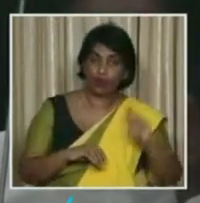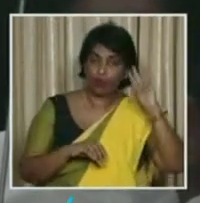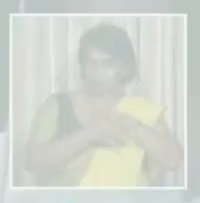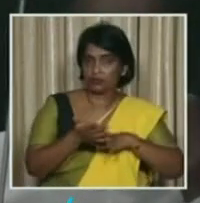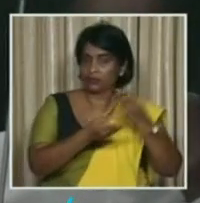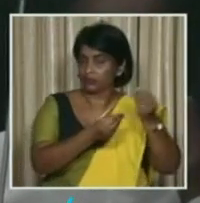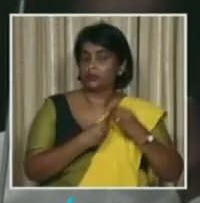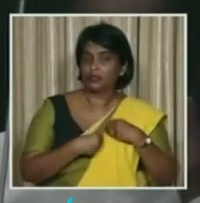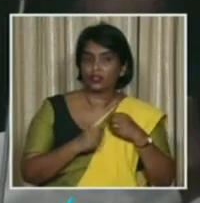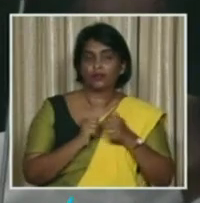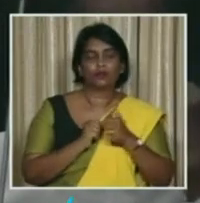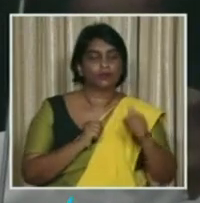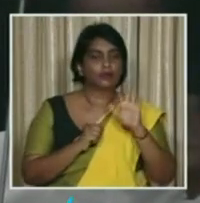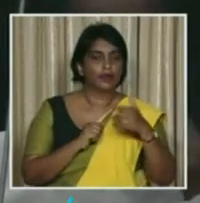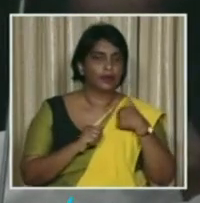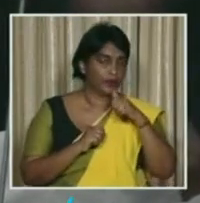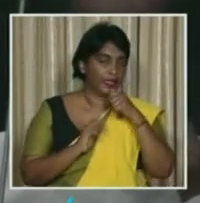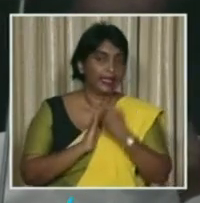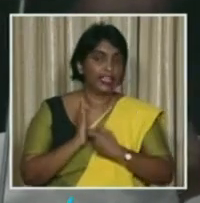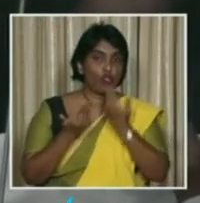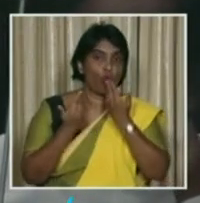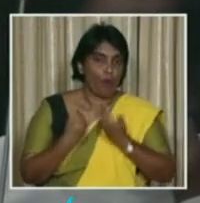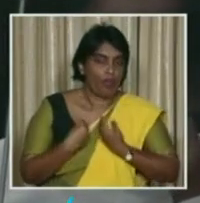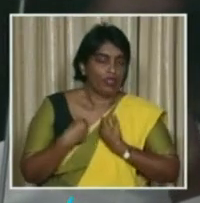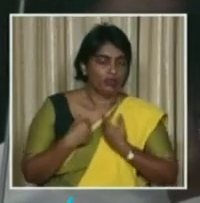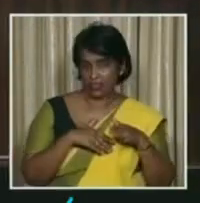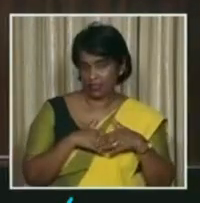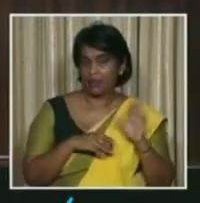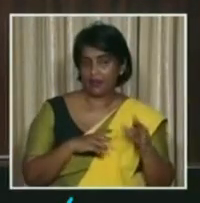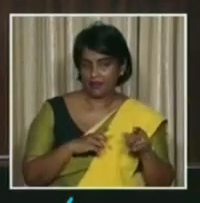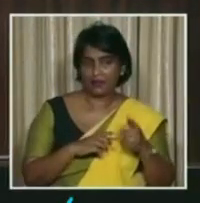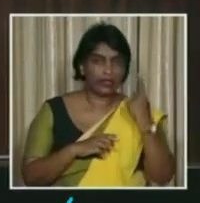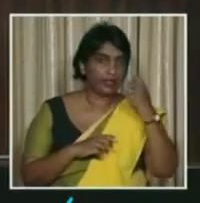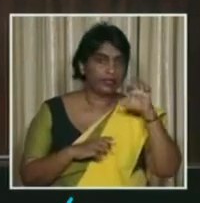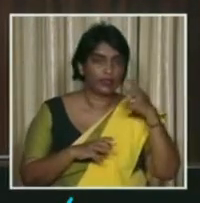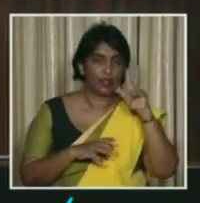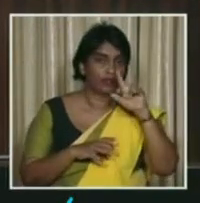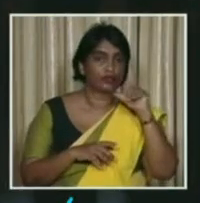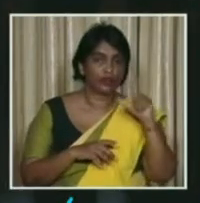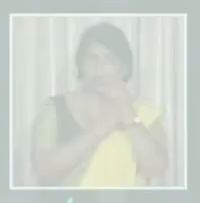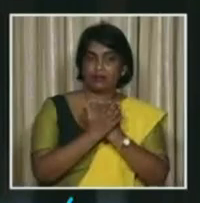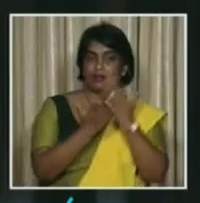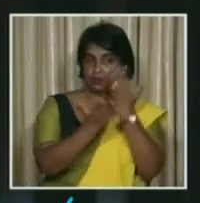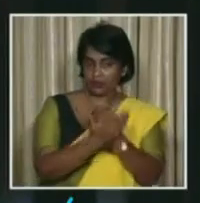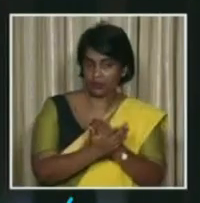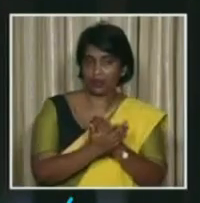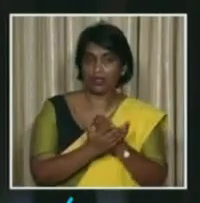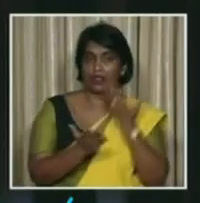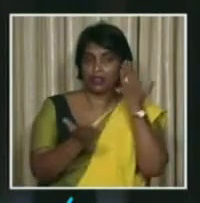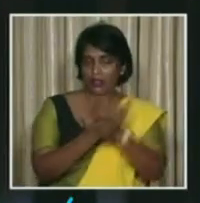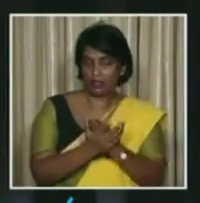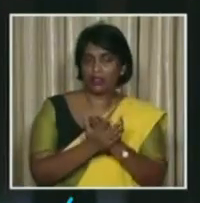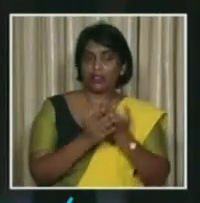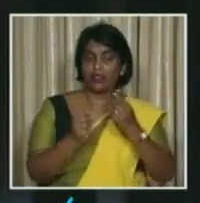ප්‍රකාශයක් අරගෙන මේ කටයුතු කරන්න තමයි අපි නීතිපතිතුමාගේ උපදෙස් පතල කරන්න බලාපොරොත්තු වෙන්නේ. 1987 නොමිනේෂන් දුන්නා. දීපු දීපේ